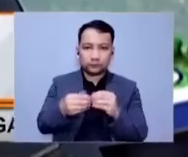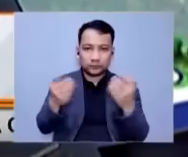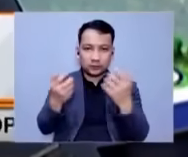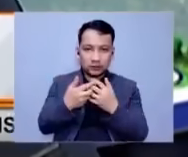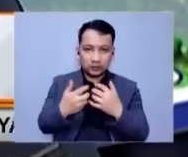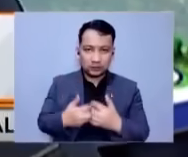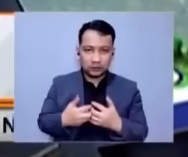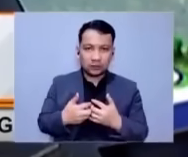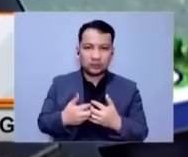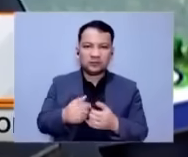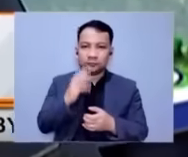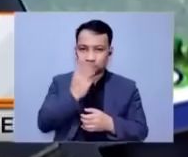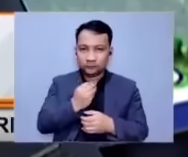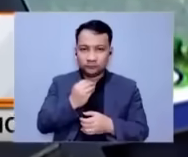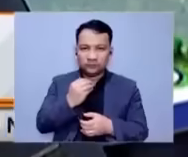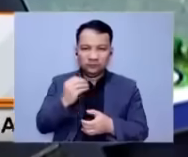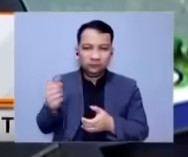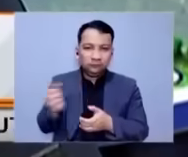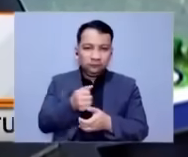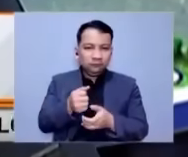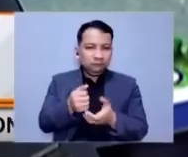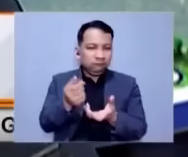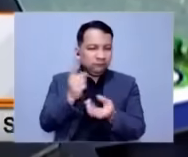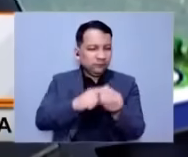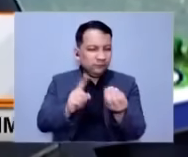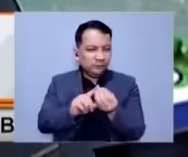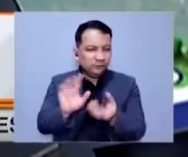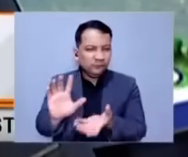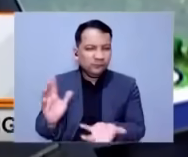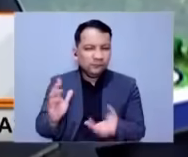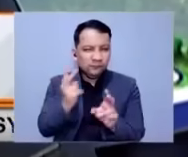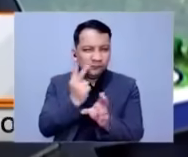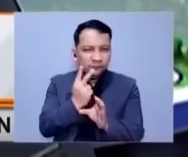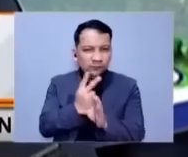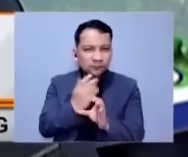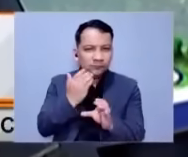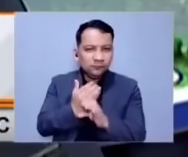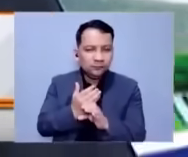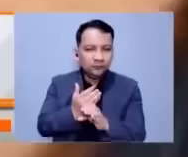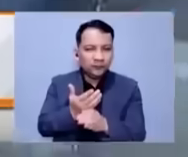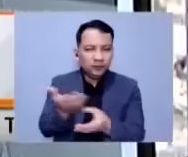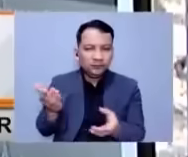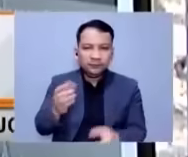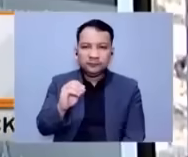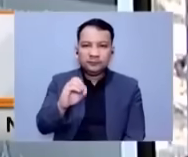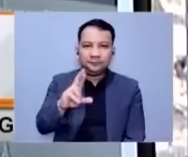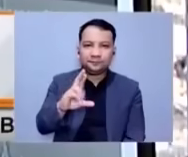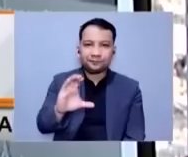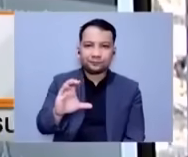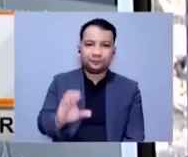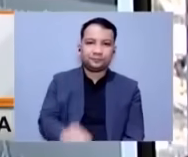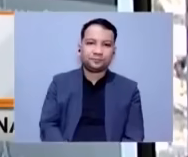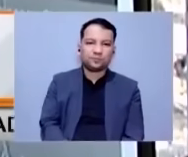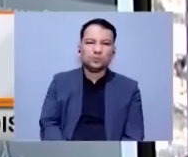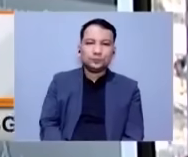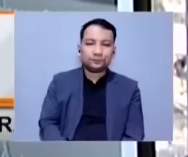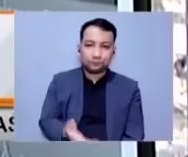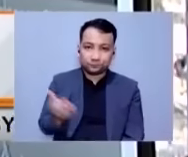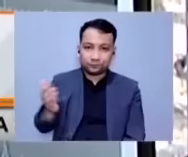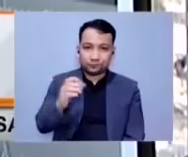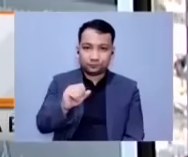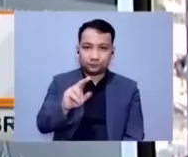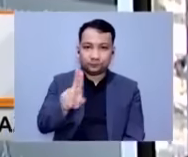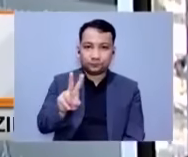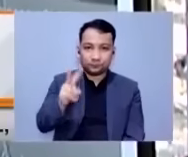doon sa mga na-recover po ng mga vehicles sa ORCR po. Bukod sa dalawang SUV, kinumpirma rin ng PNP